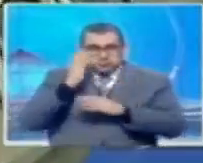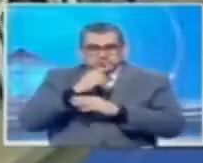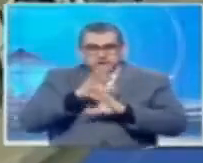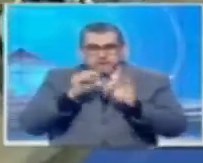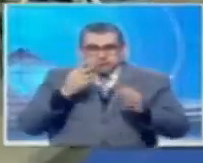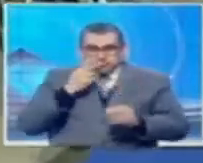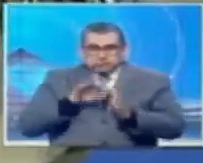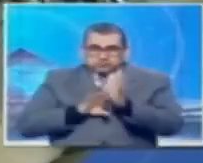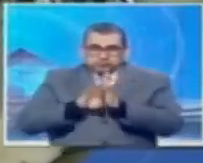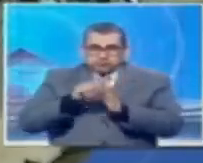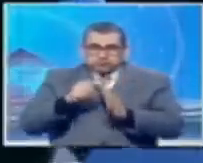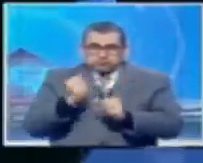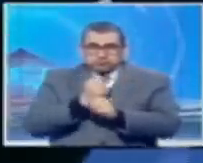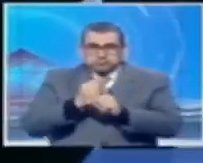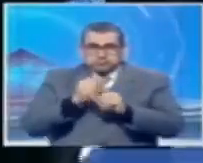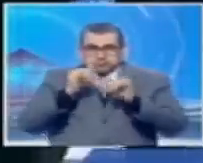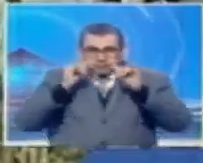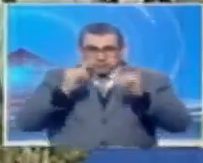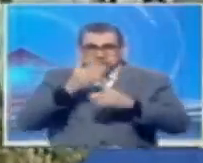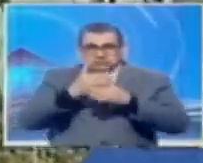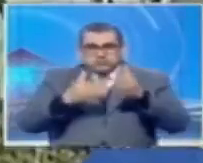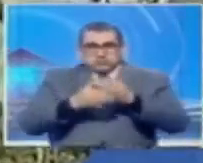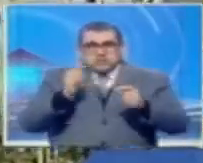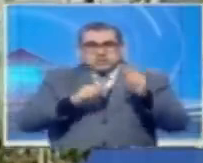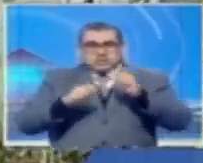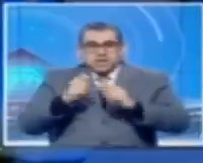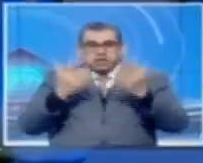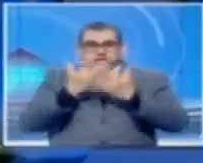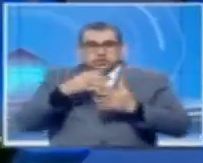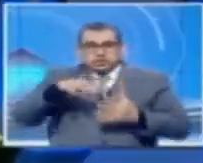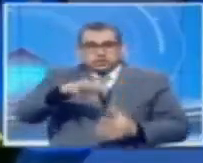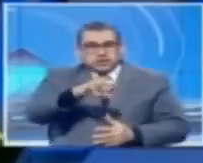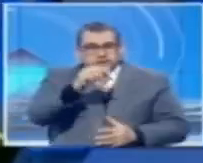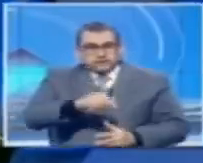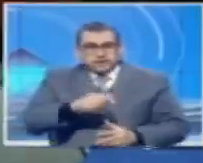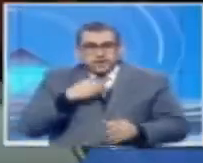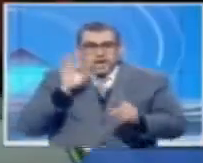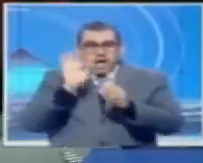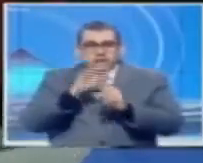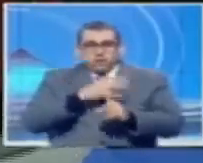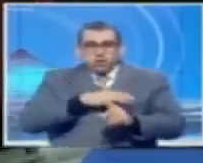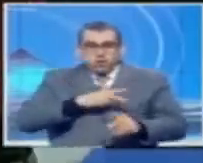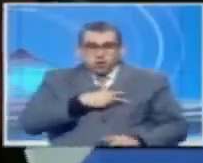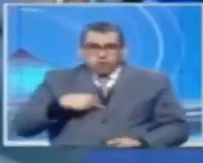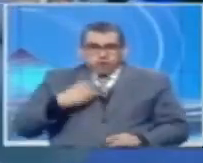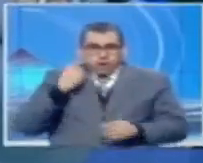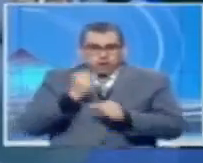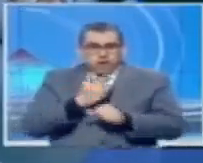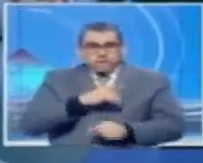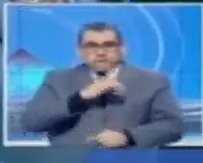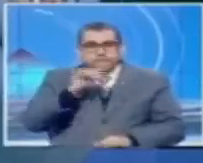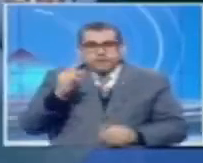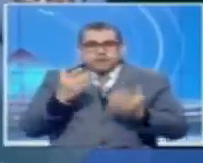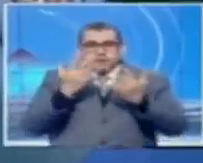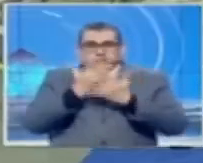اتجاهها في انشاء مجمعات صناعيه جديده تستهدف الحكومه منها انشاء مئات المصانع